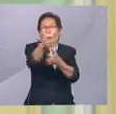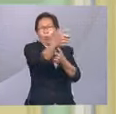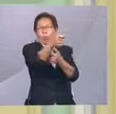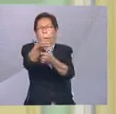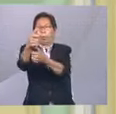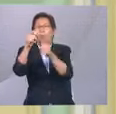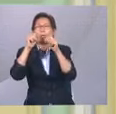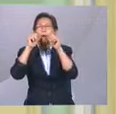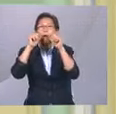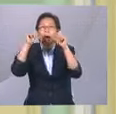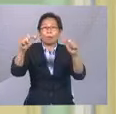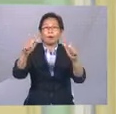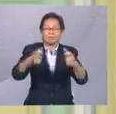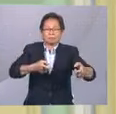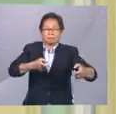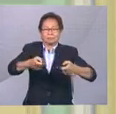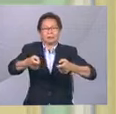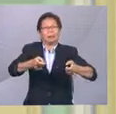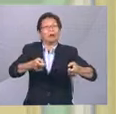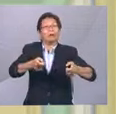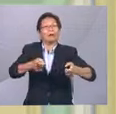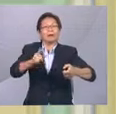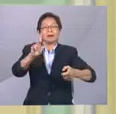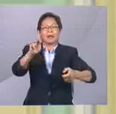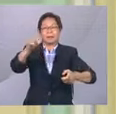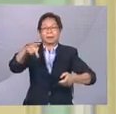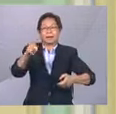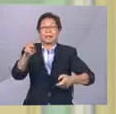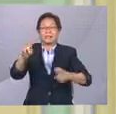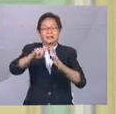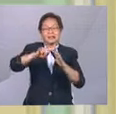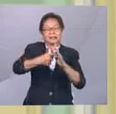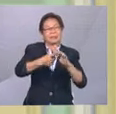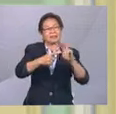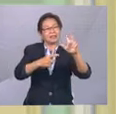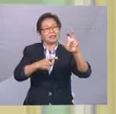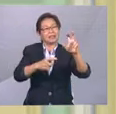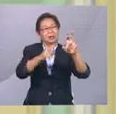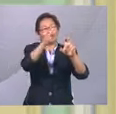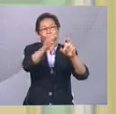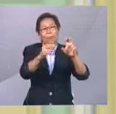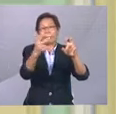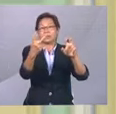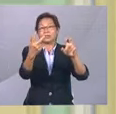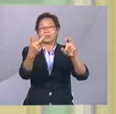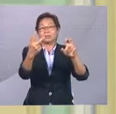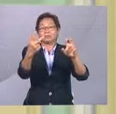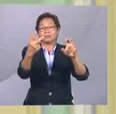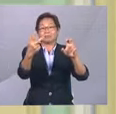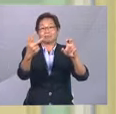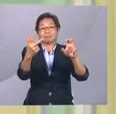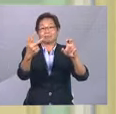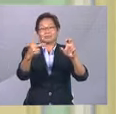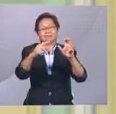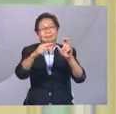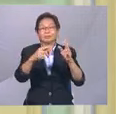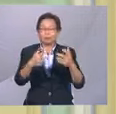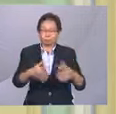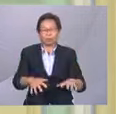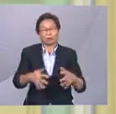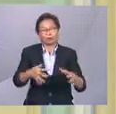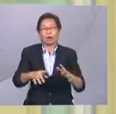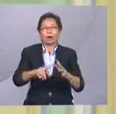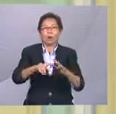di bawah kawal clear skpti sejak 30 emas 2020 telah